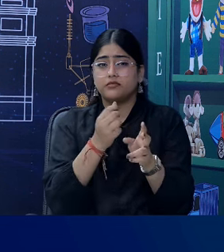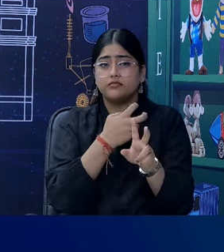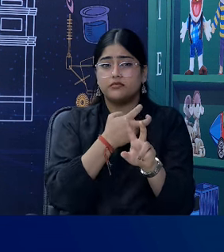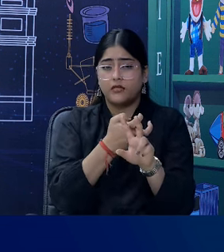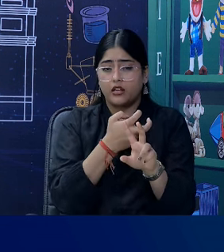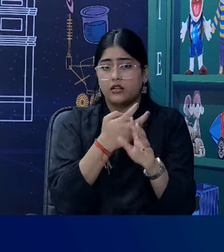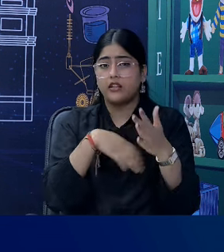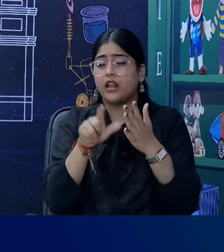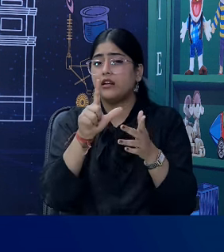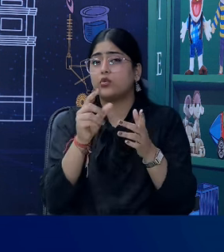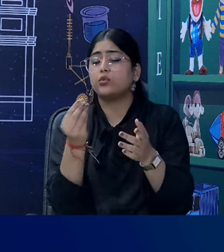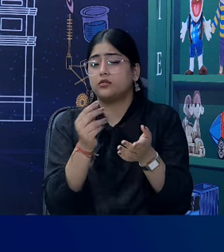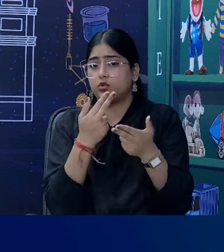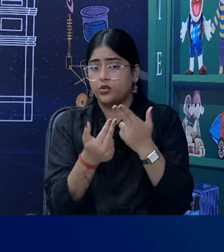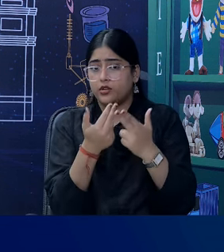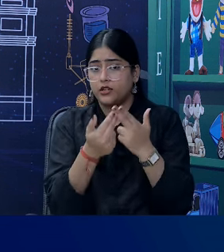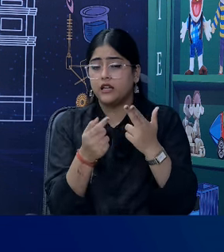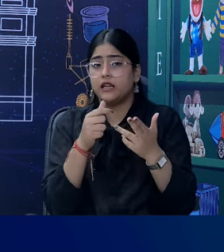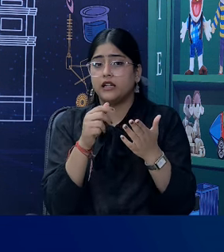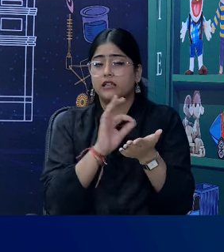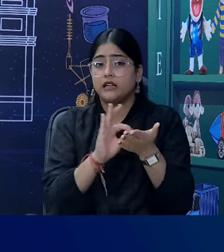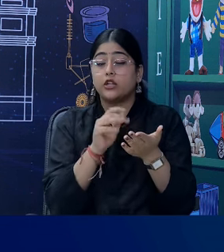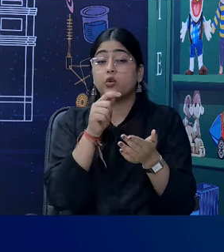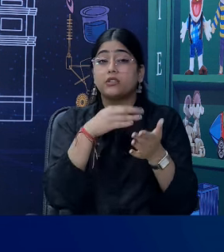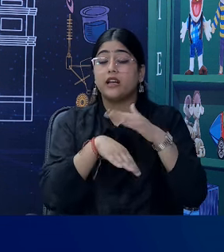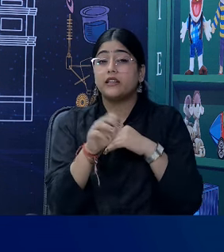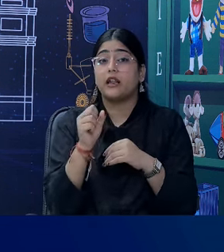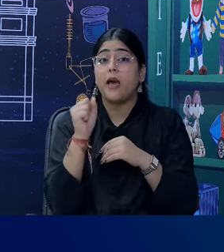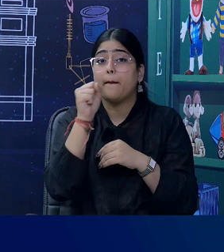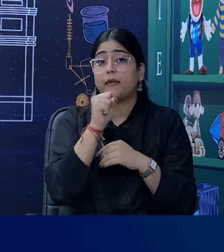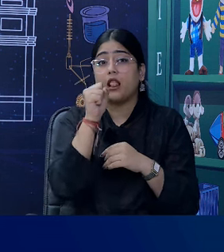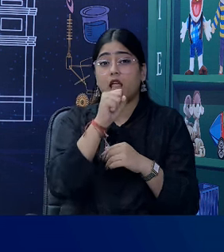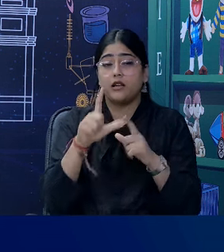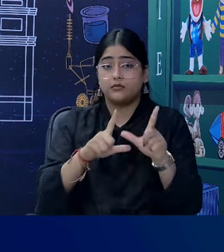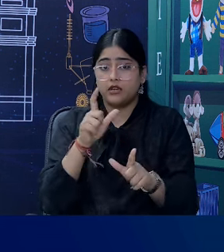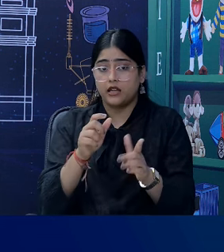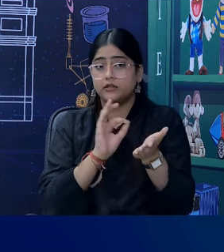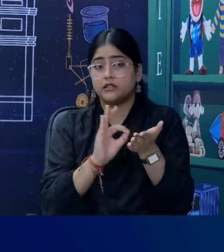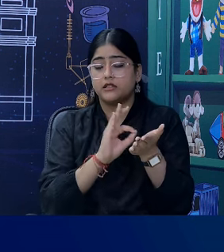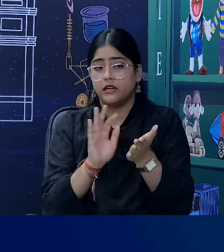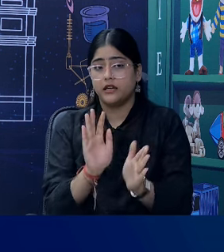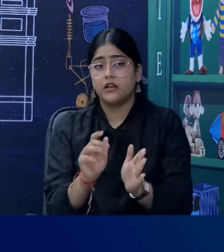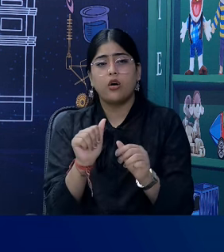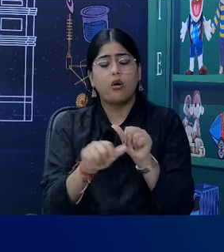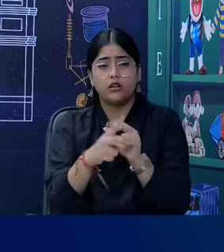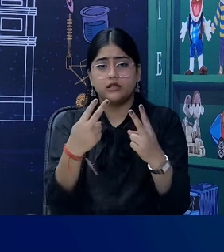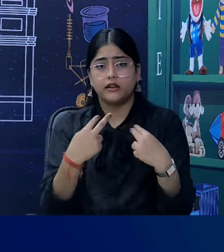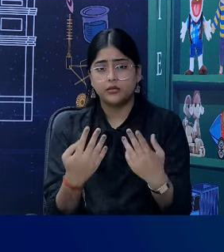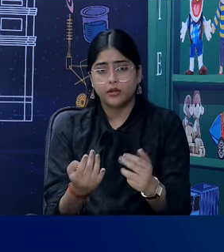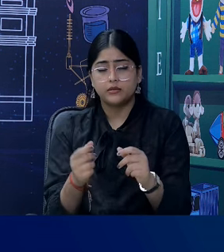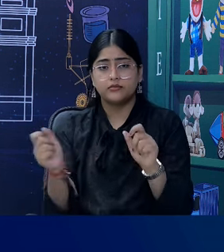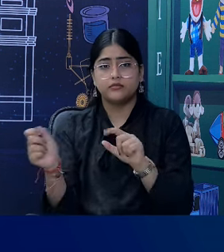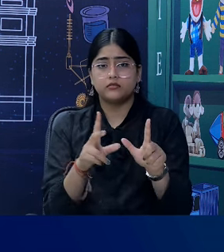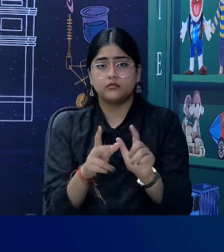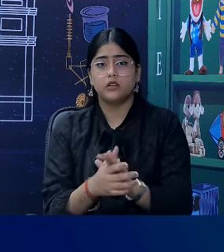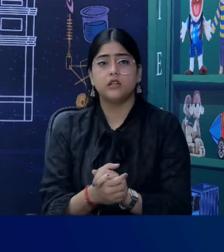लिखते थे तो उन्होंने उसमें मलम में लिखी गई है आपके स्क्रीन प जो दिखा दिखाया हुआ देखिए एक अभिलेख मलयालम